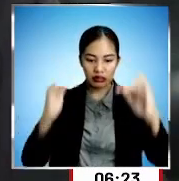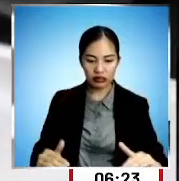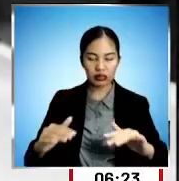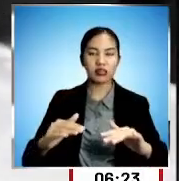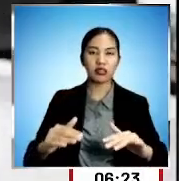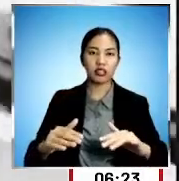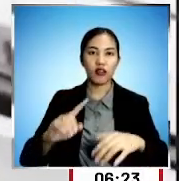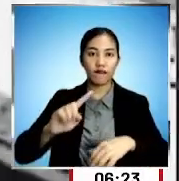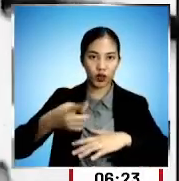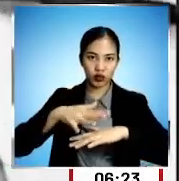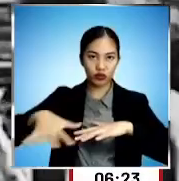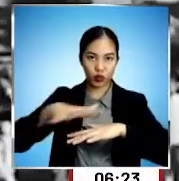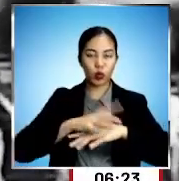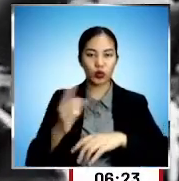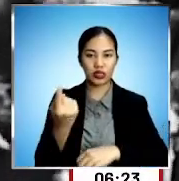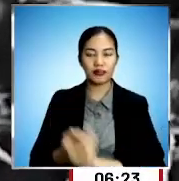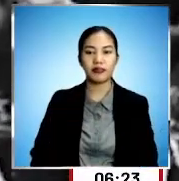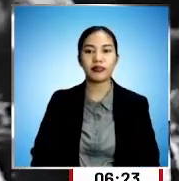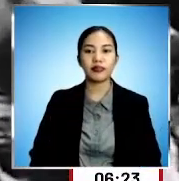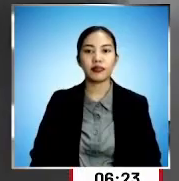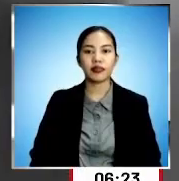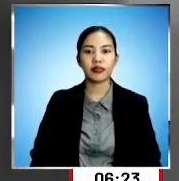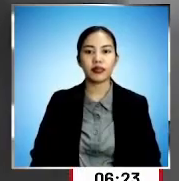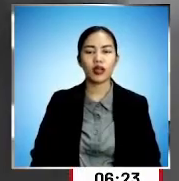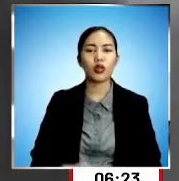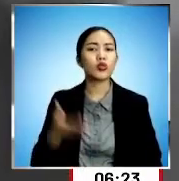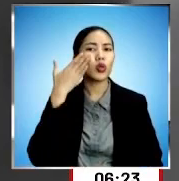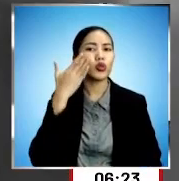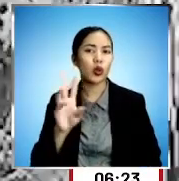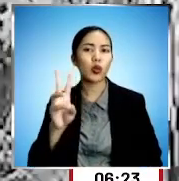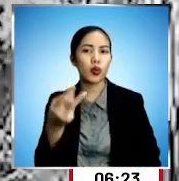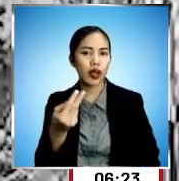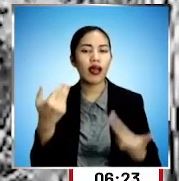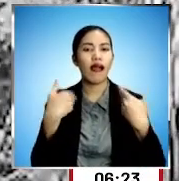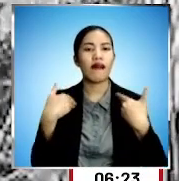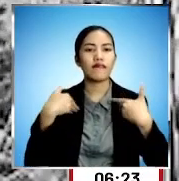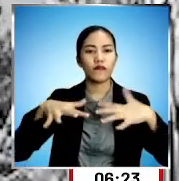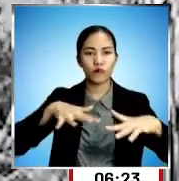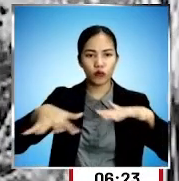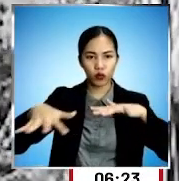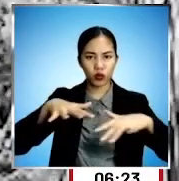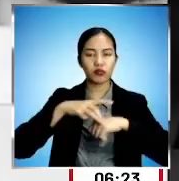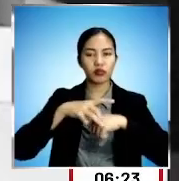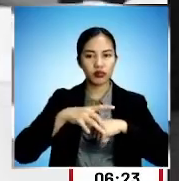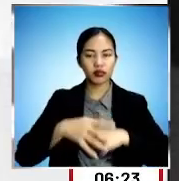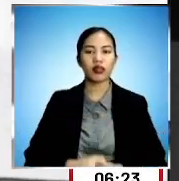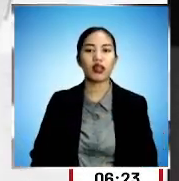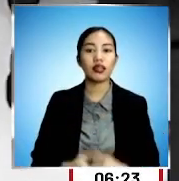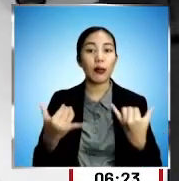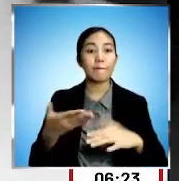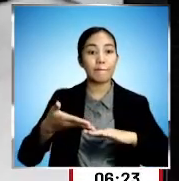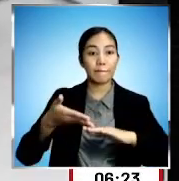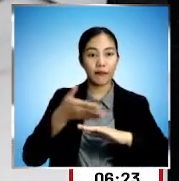yun. Hindi natin matukoy kung kailan magkakaroon ng lindol. Kaya bago pa yanigin ng kalamidad ang